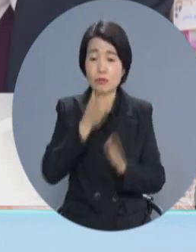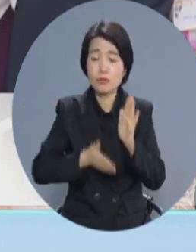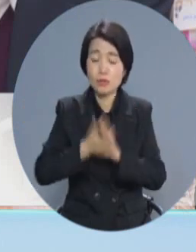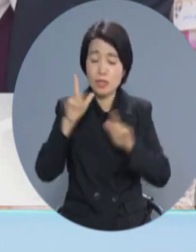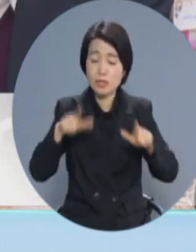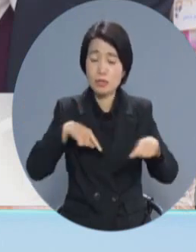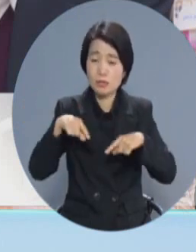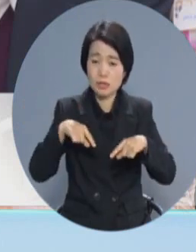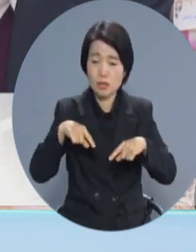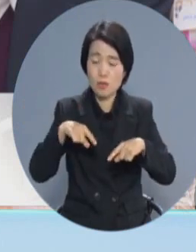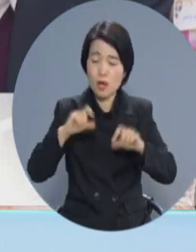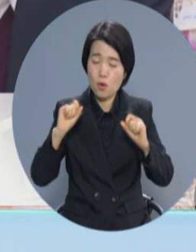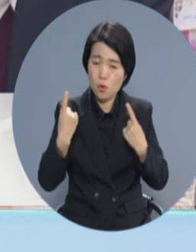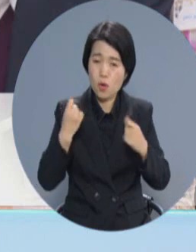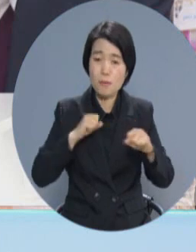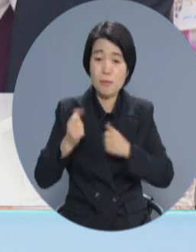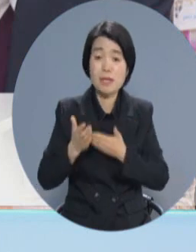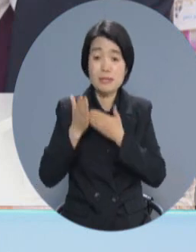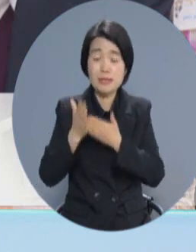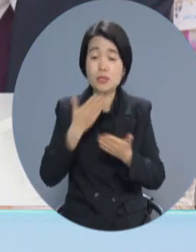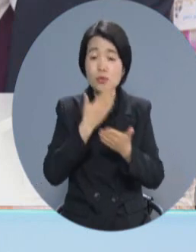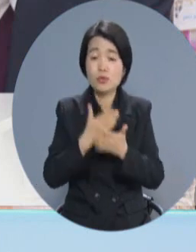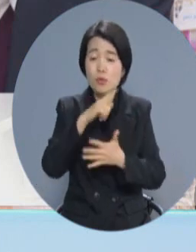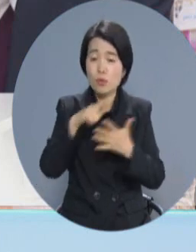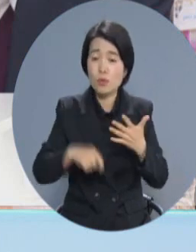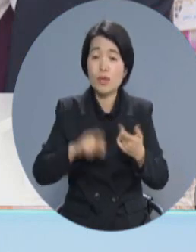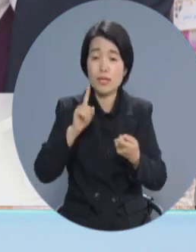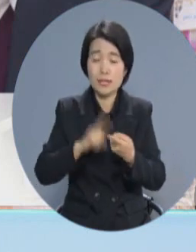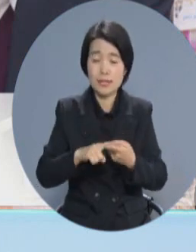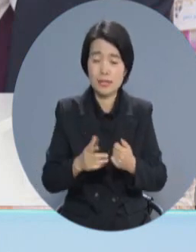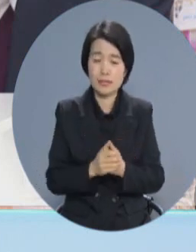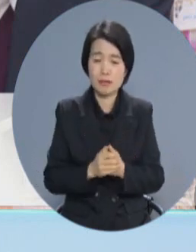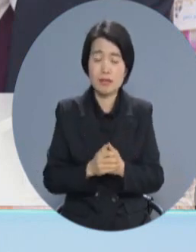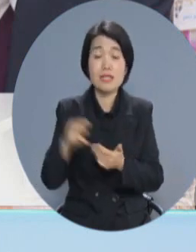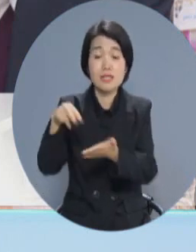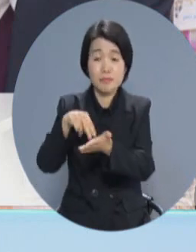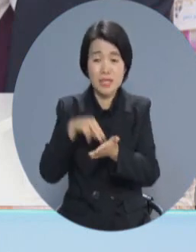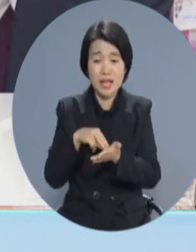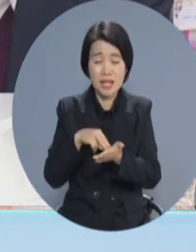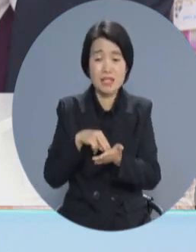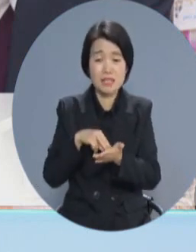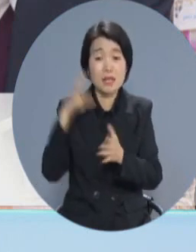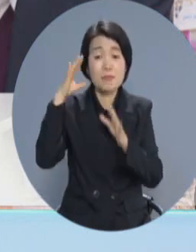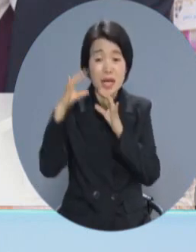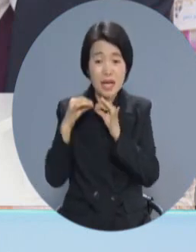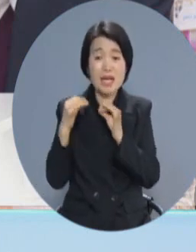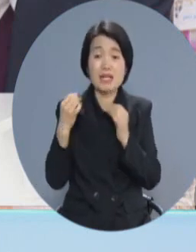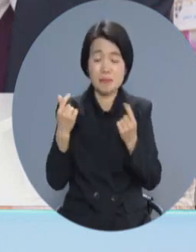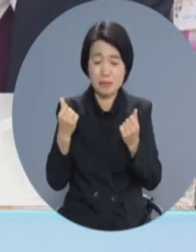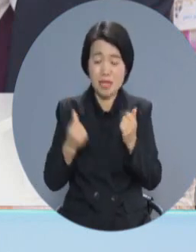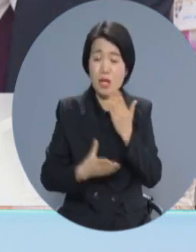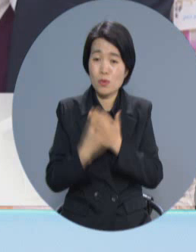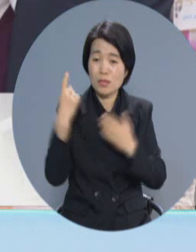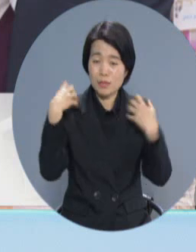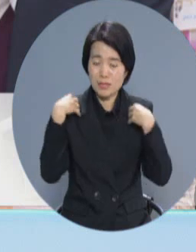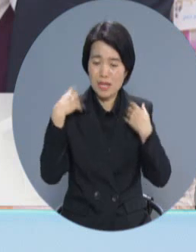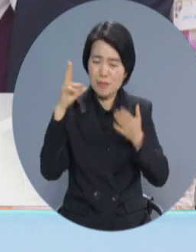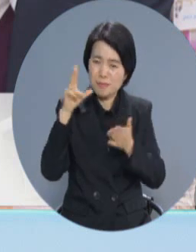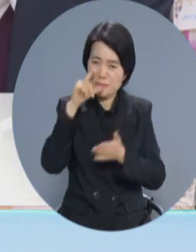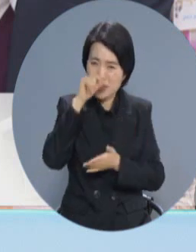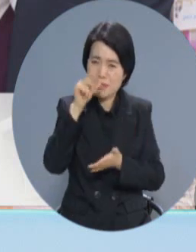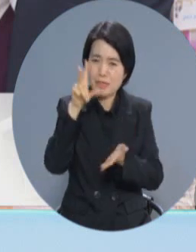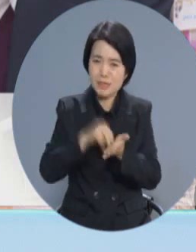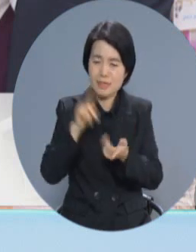지역 정치권에 공동 대응을 요청한 주요 안건들에 대해서는 큰 이견이 없었지만 통합청사 등 민감한 지역 현안에